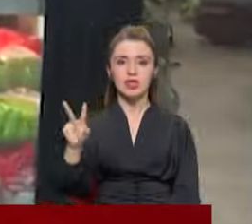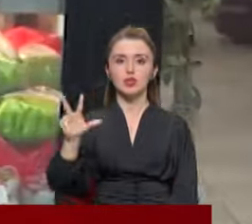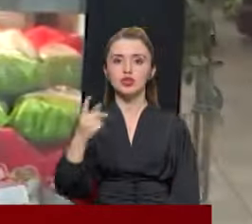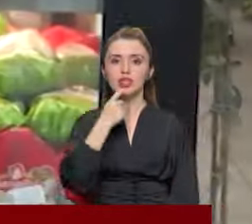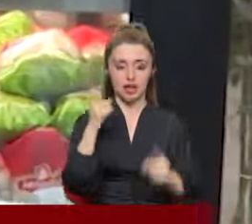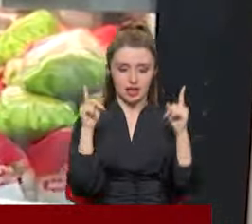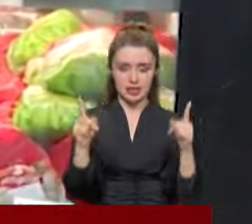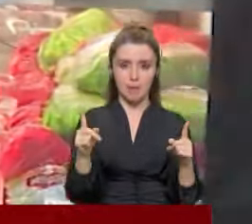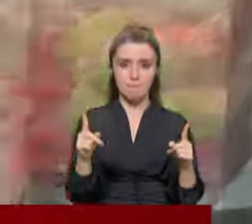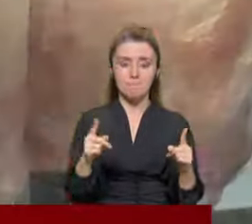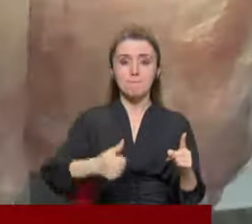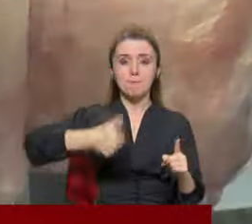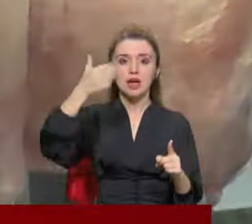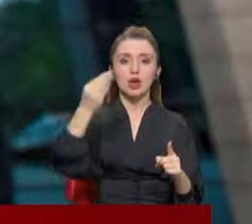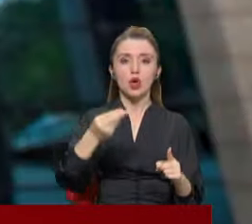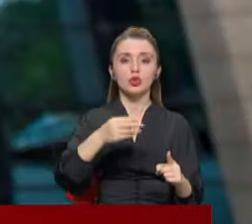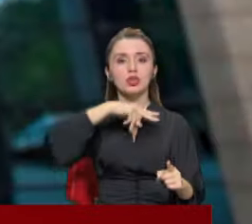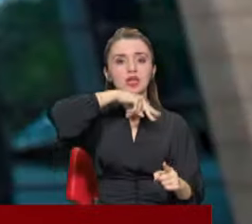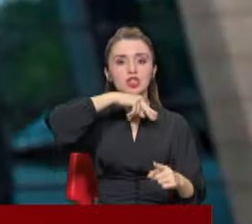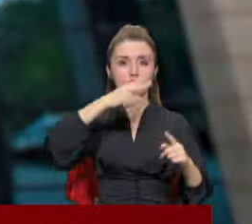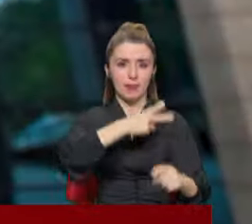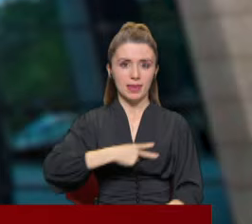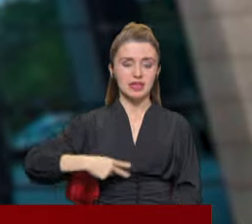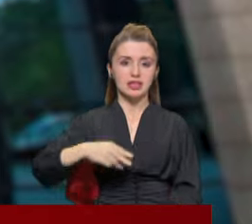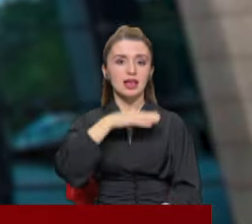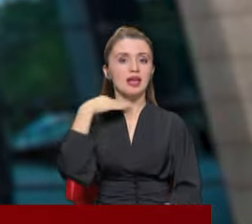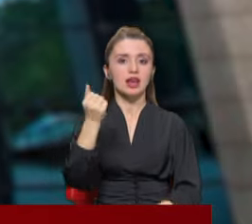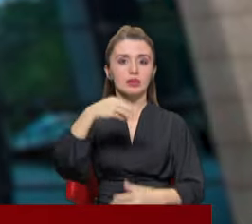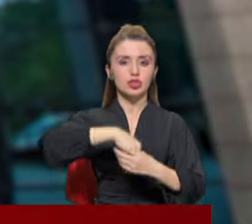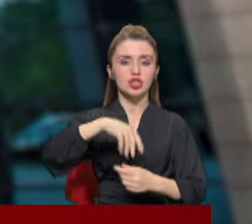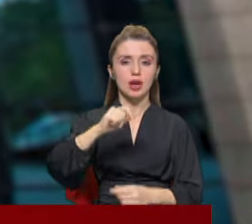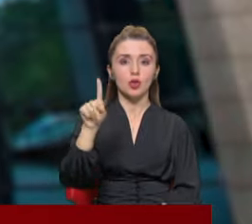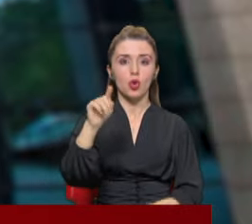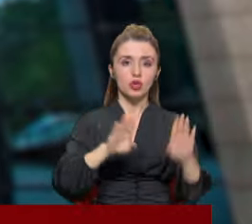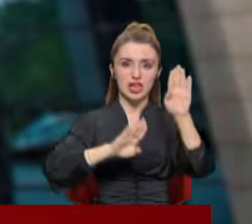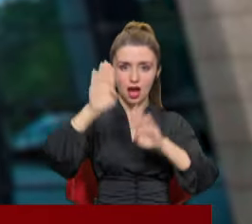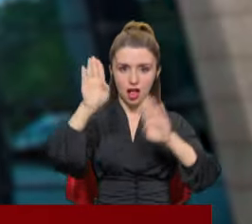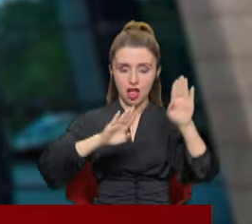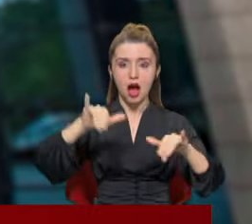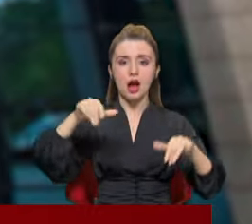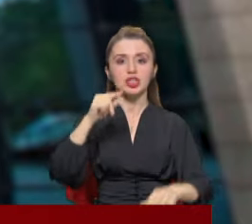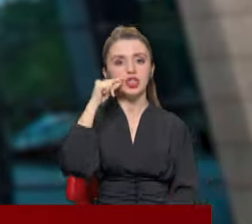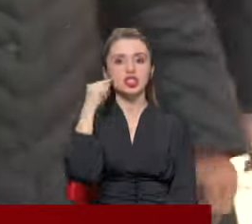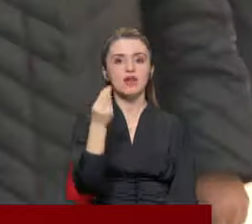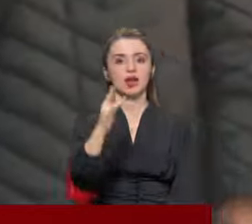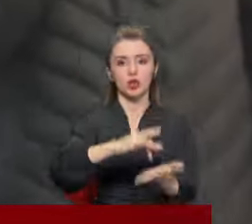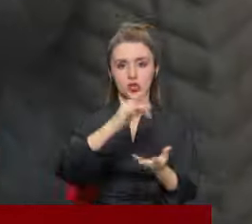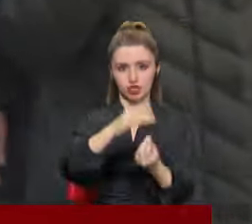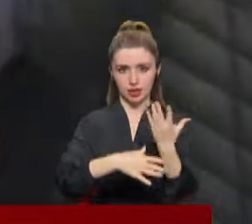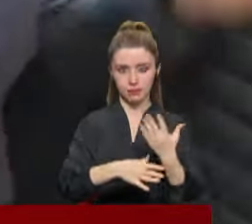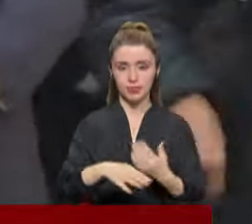2020-2023 yılları arasında başkanı olduğu Keçiören Belediyesi'ne et alım için yaptığı 10 ihalenin de aynı kişiye gittiği ortaya